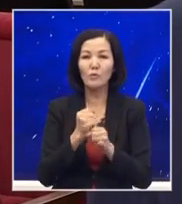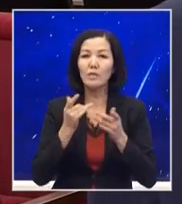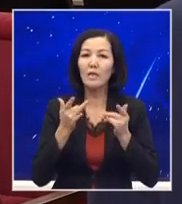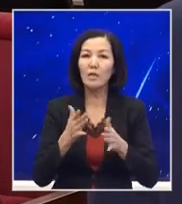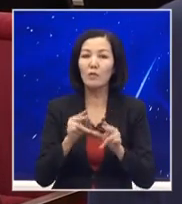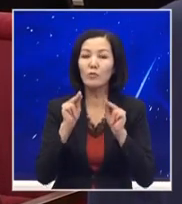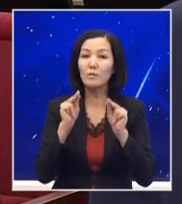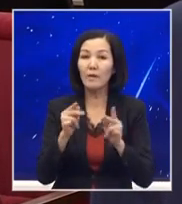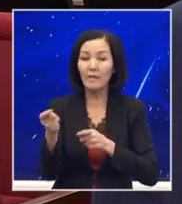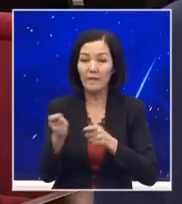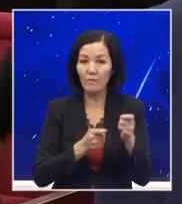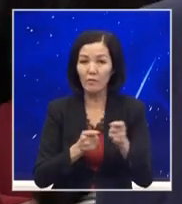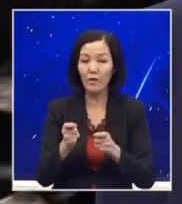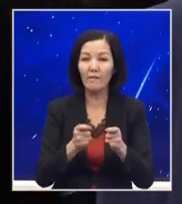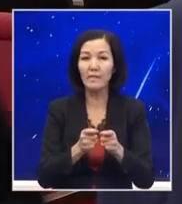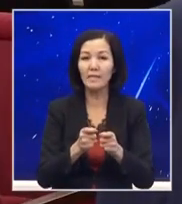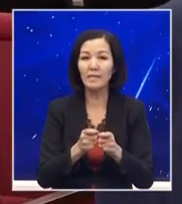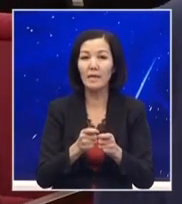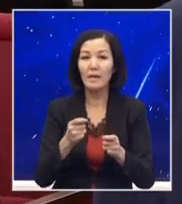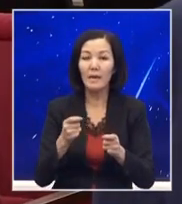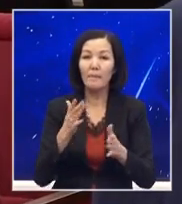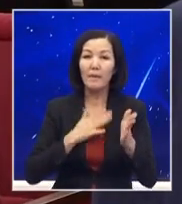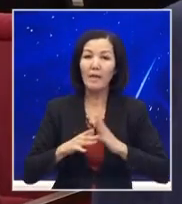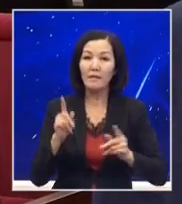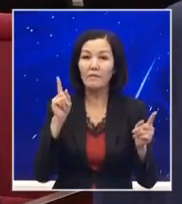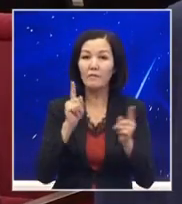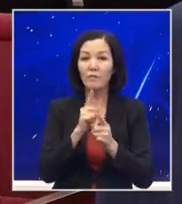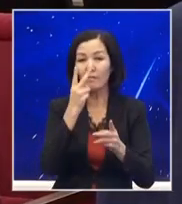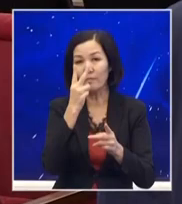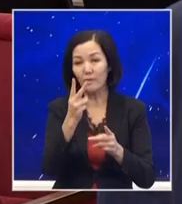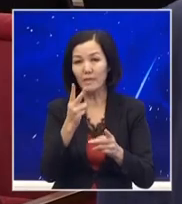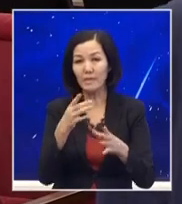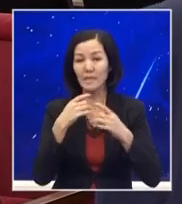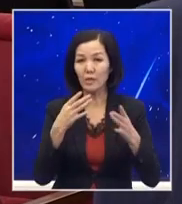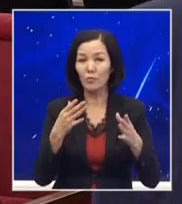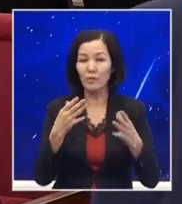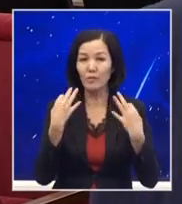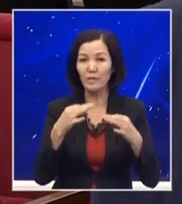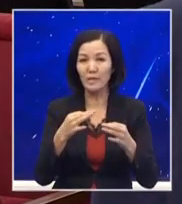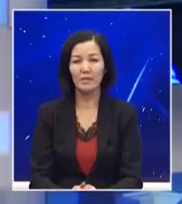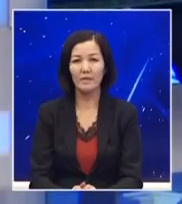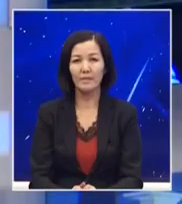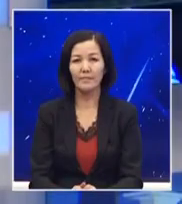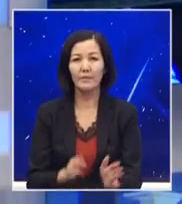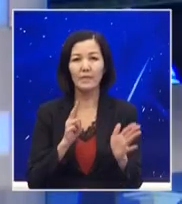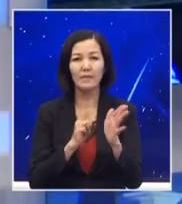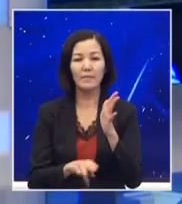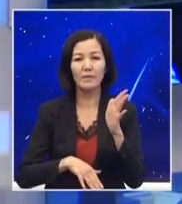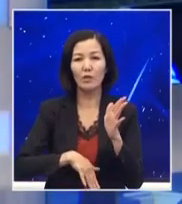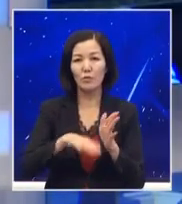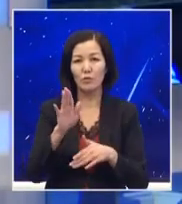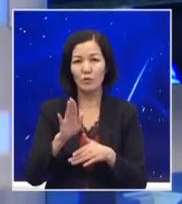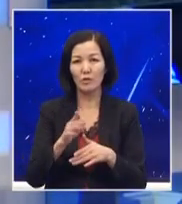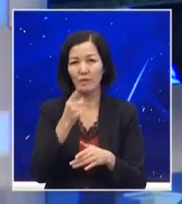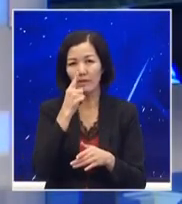но справедливый руководитель. Приятно вновь увидеть знакомые лица в Акимате. Всех с наступающим праздником. 70 лучших.